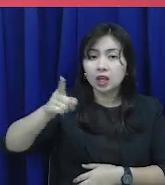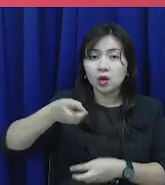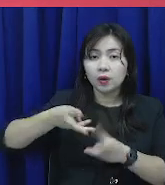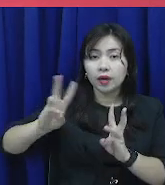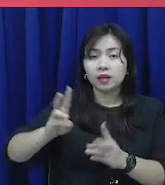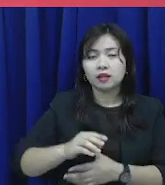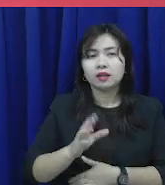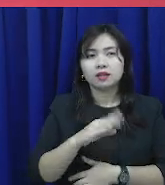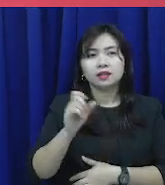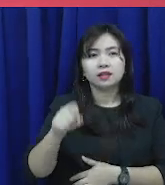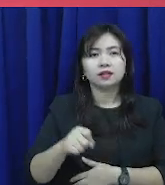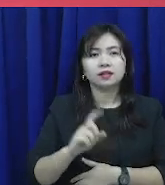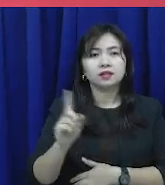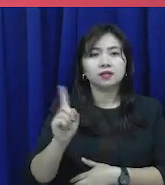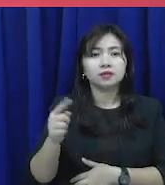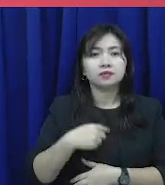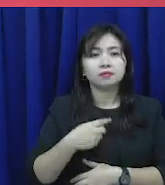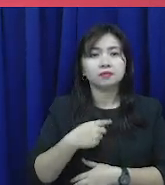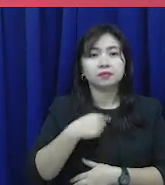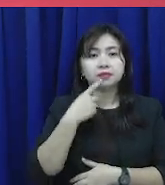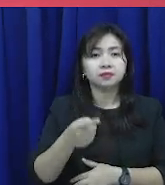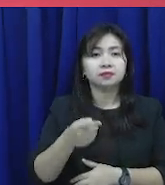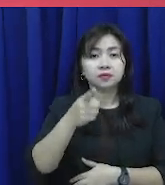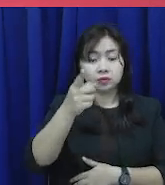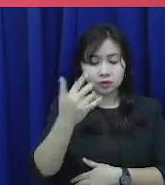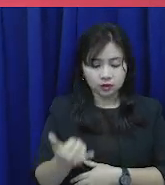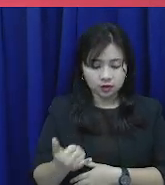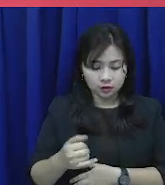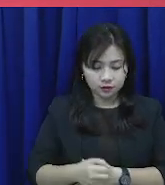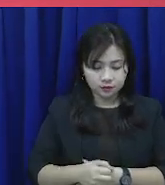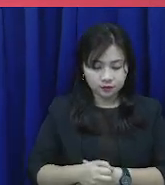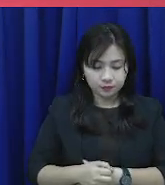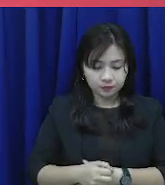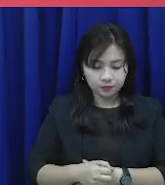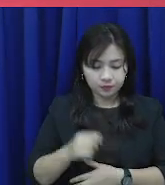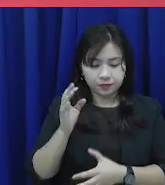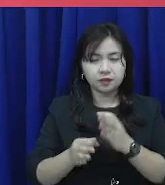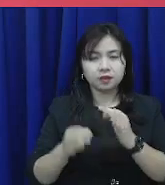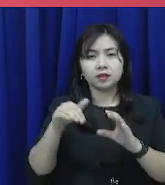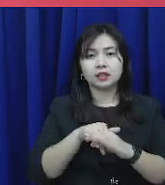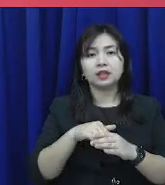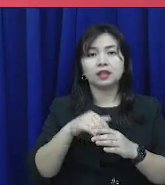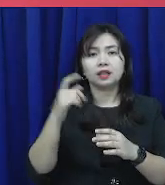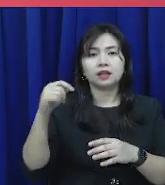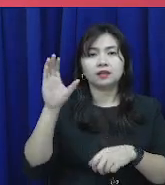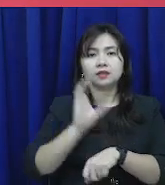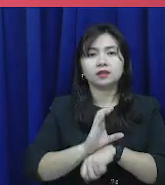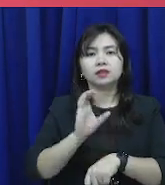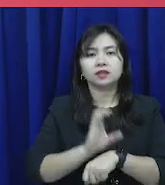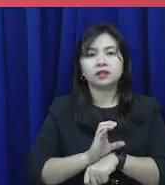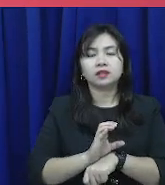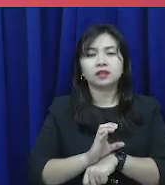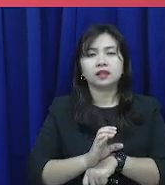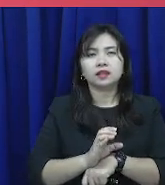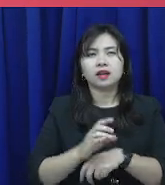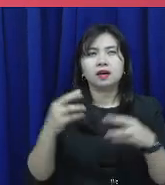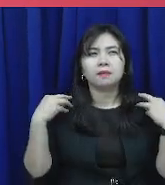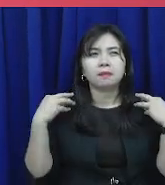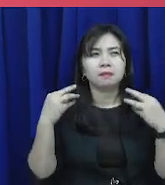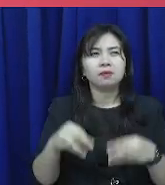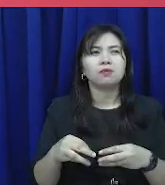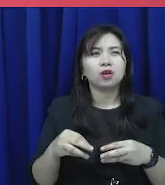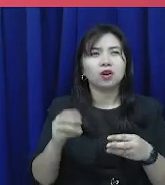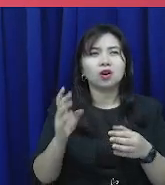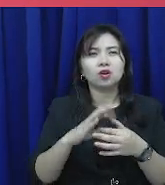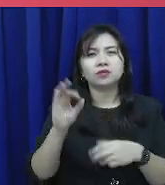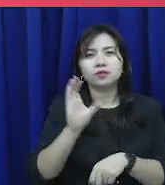so ang sinasabi ko lang dito mga kapatid pagka sa loob ng simbahan at bilang miyembro ng ating simbahan